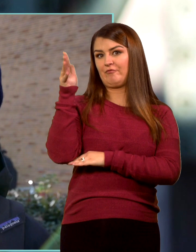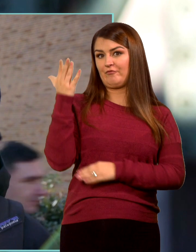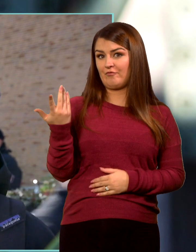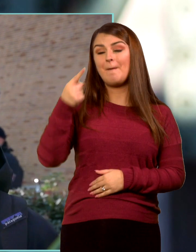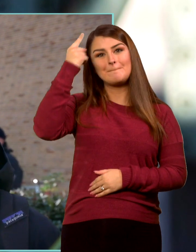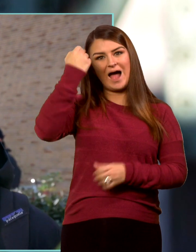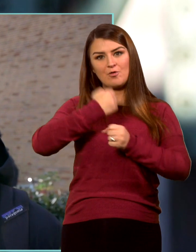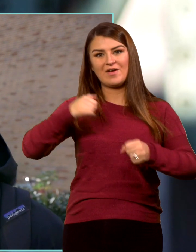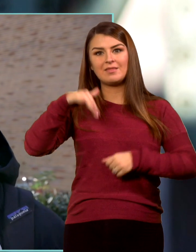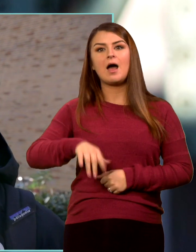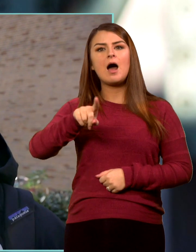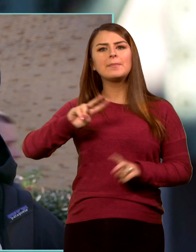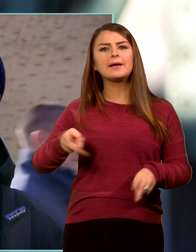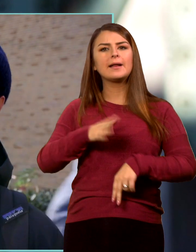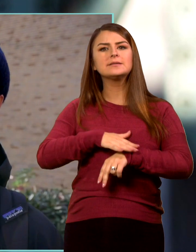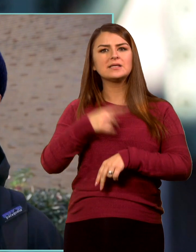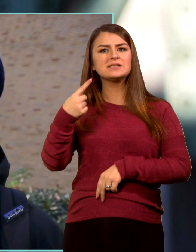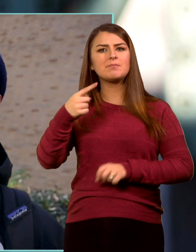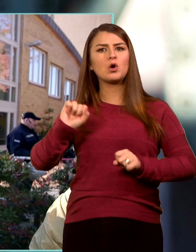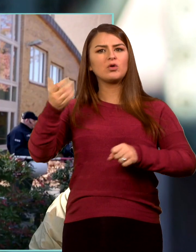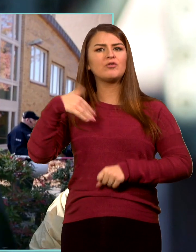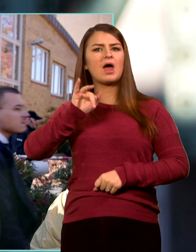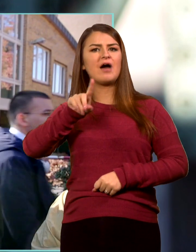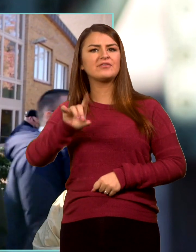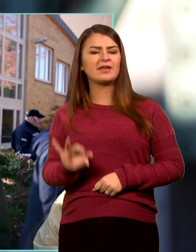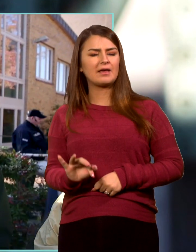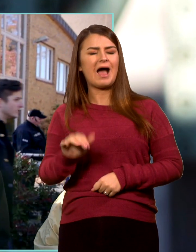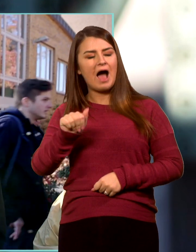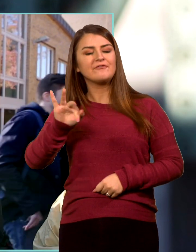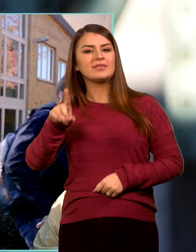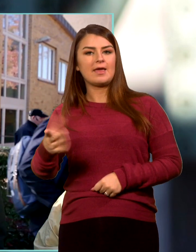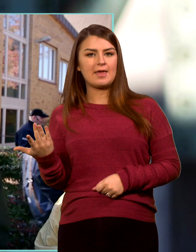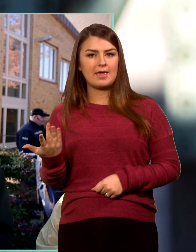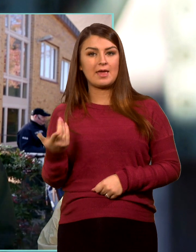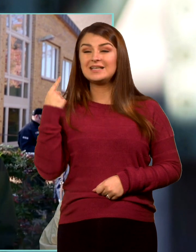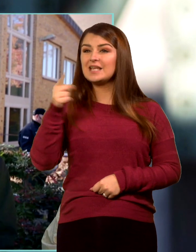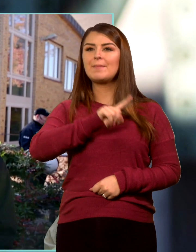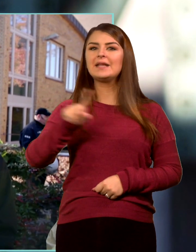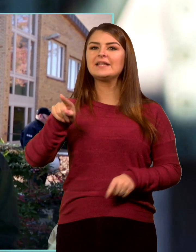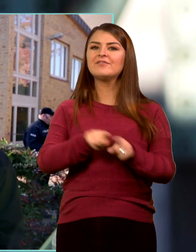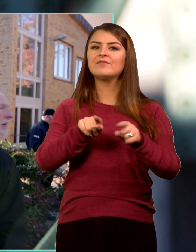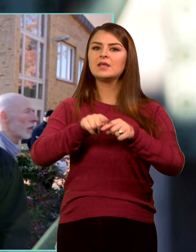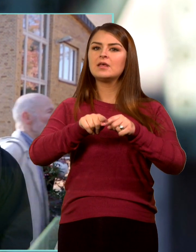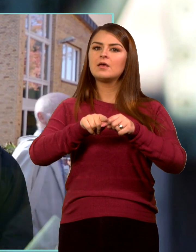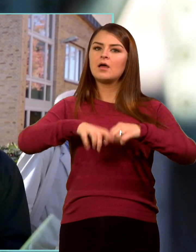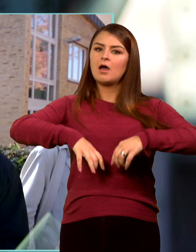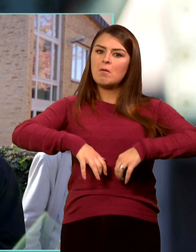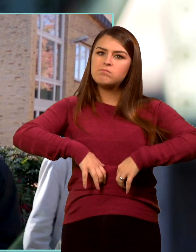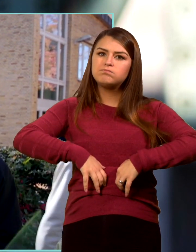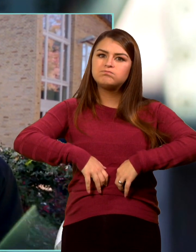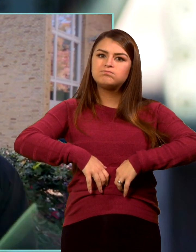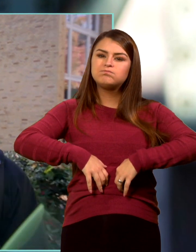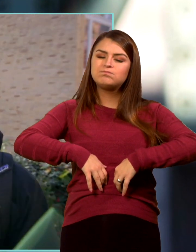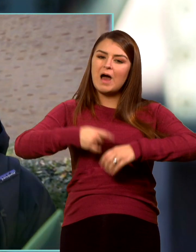auch eine Meinungsfreiheit, aber gleichzeitig ist er halt der Gründer der AfD. Vielleicht hat er das Haus nicht angezündet, aber er hat auf jeden Fall das Tor aufgeschlossen für die, die das